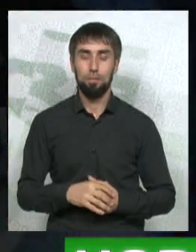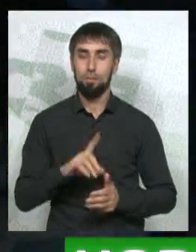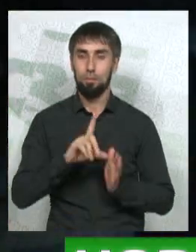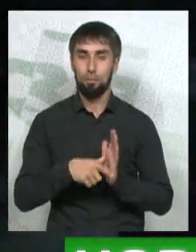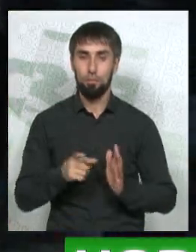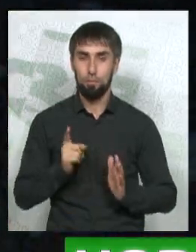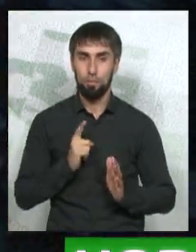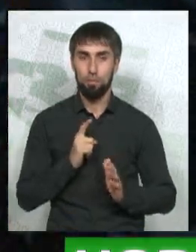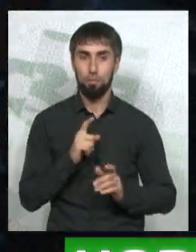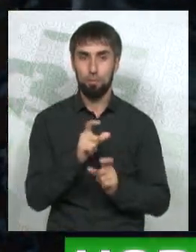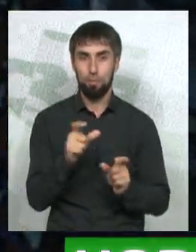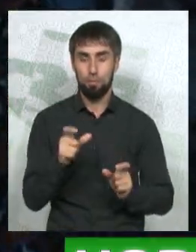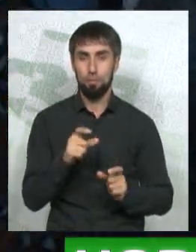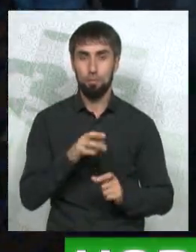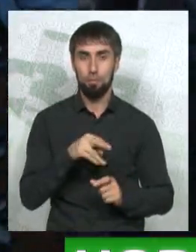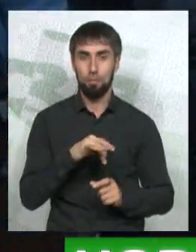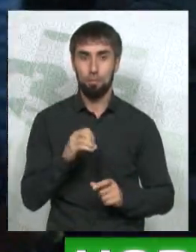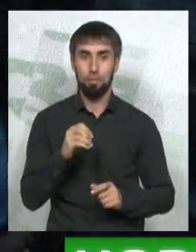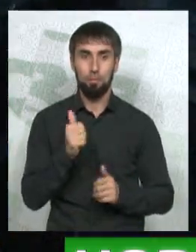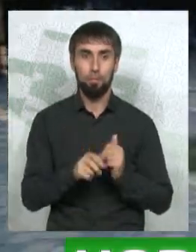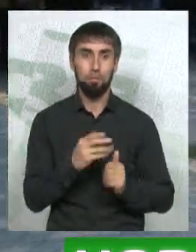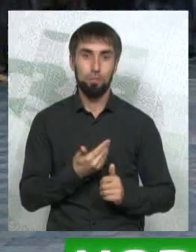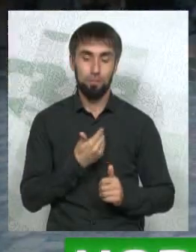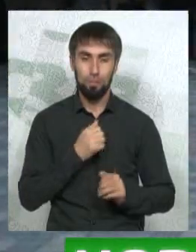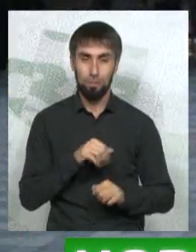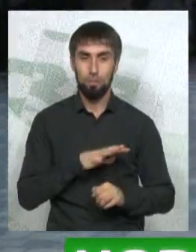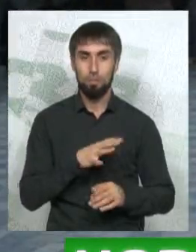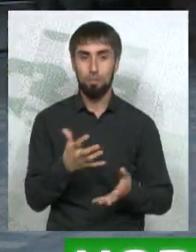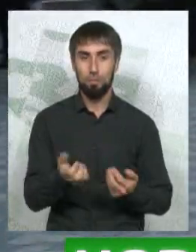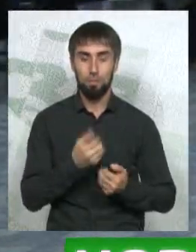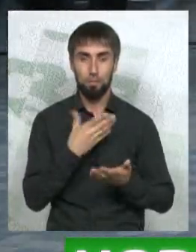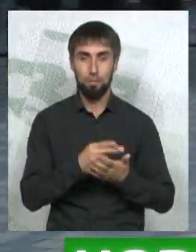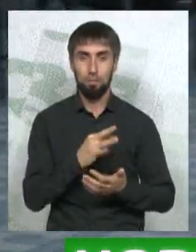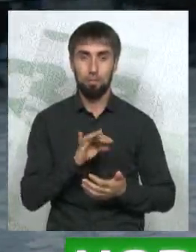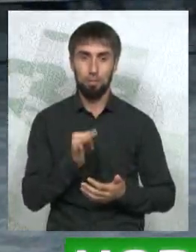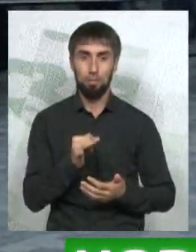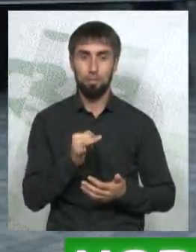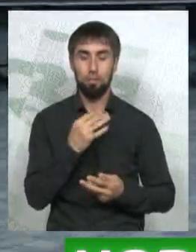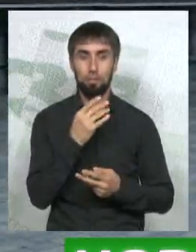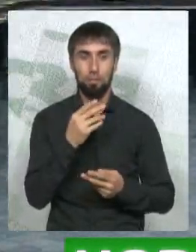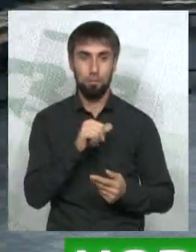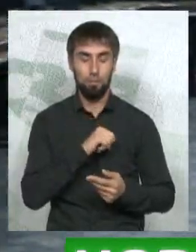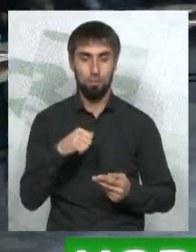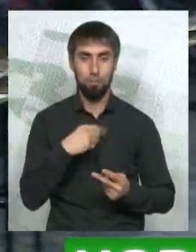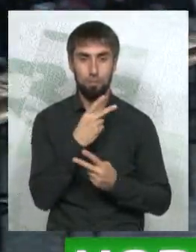Долгое ожидание зрителей наконец оправдано. Каждый желающий смог забрать свой кусок, а заодно и воочию увидеть